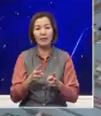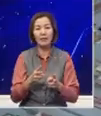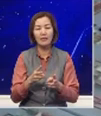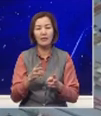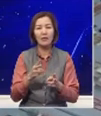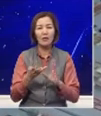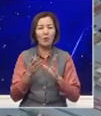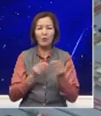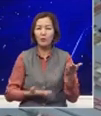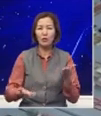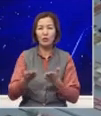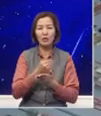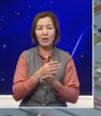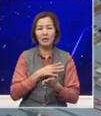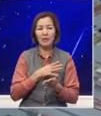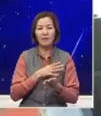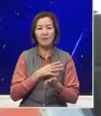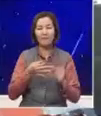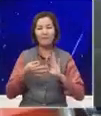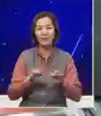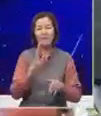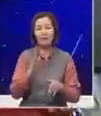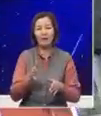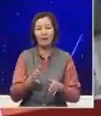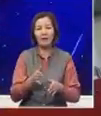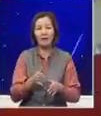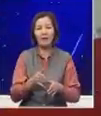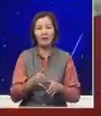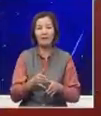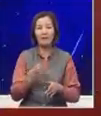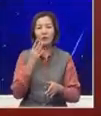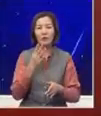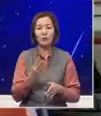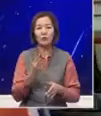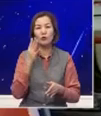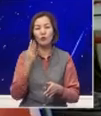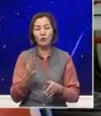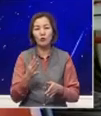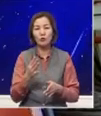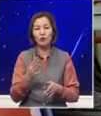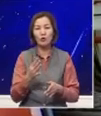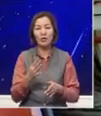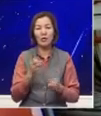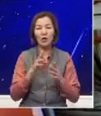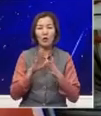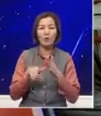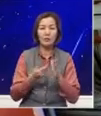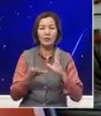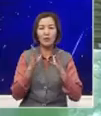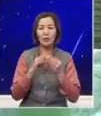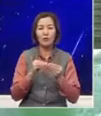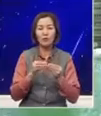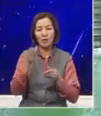жинақталып, қауіпсіздік шараларының алгоритмдері пысықталады. 3+ және 4-ші буындағы реакторлардың қауіпсіздігі бойынша ғылыми